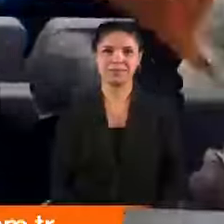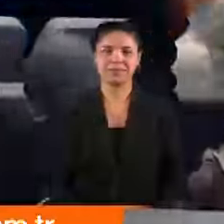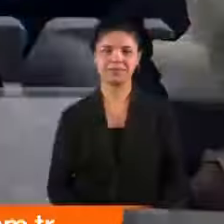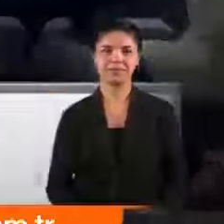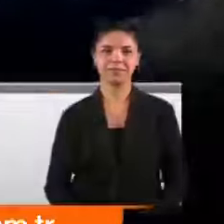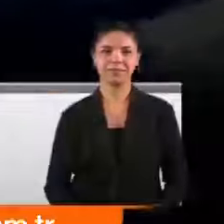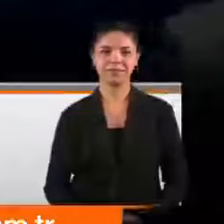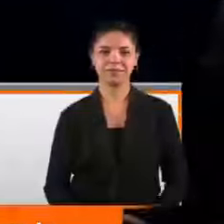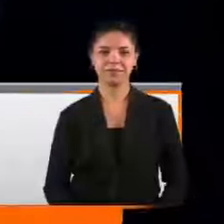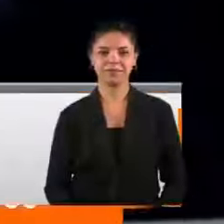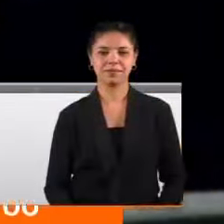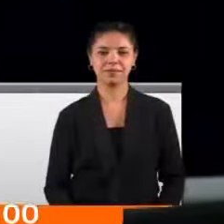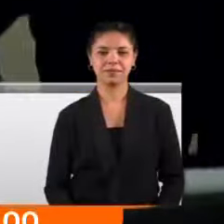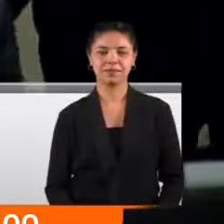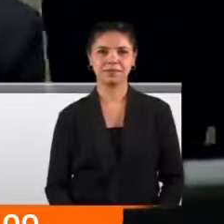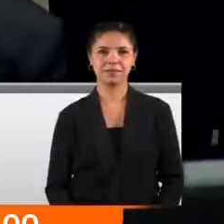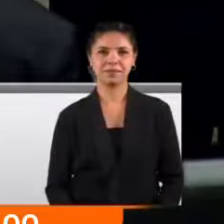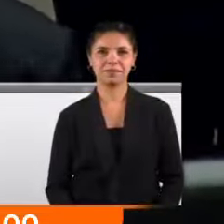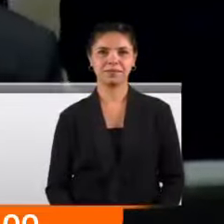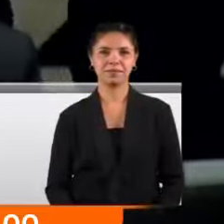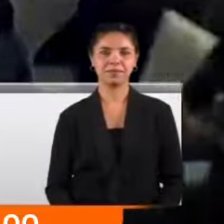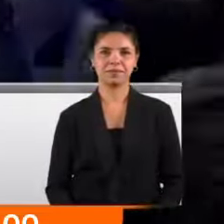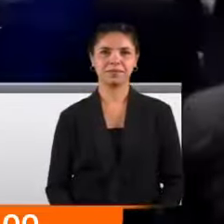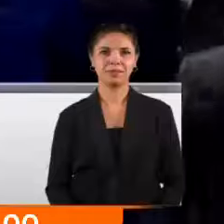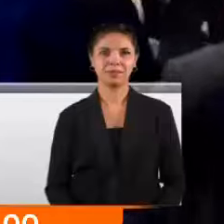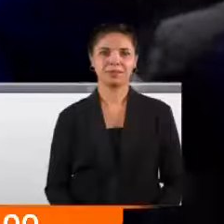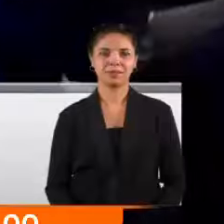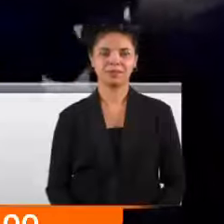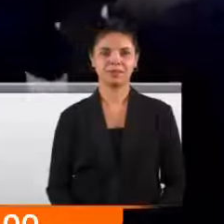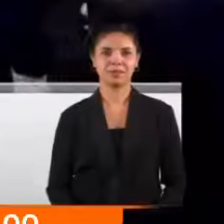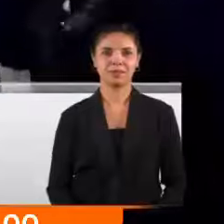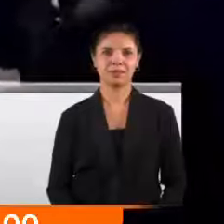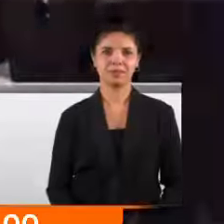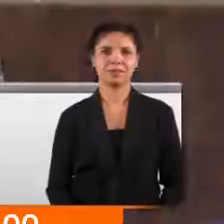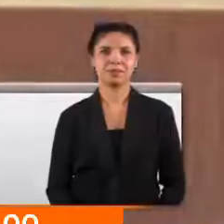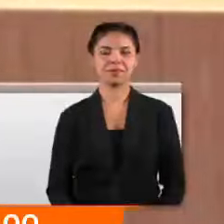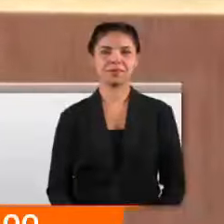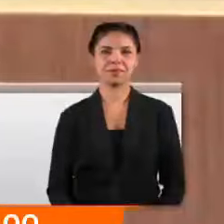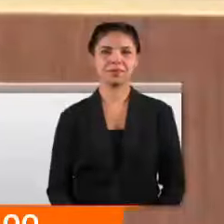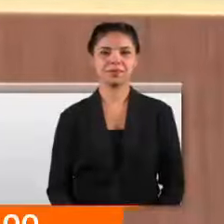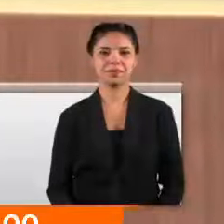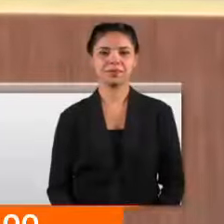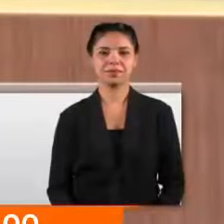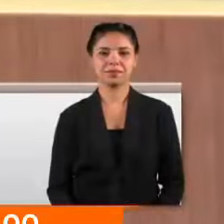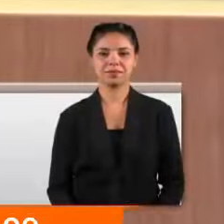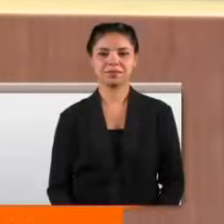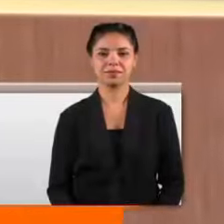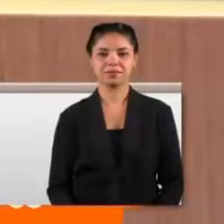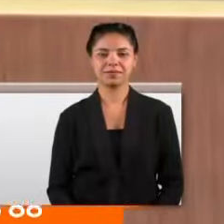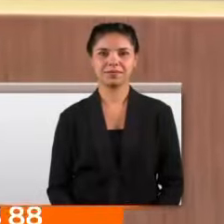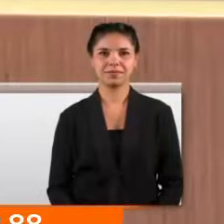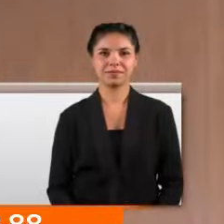Yürü şanınla her yer inlesin. Türkiye'm sen yürü, heybetinden